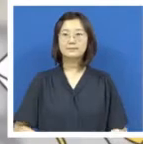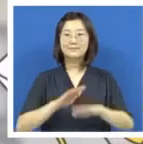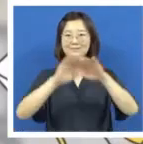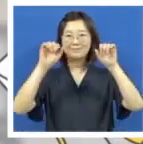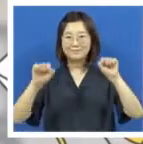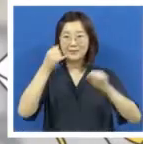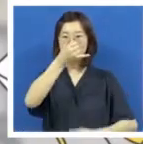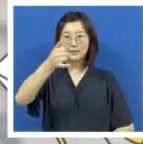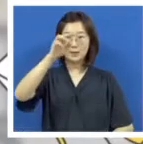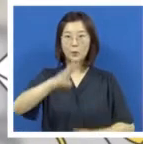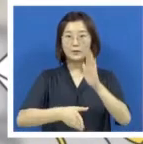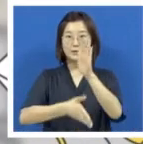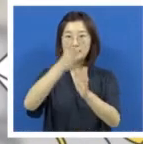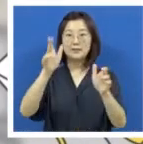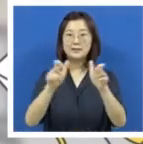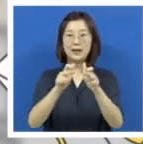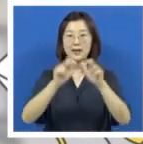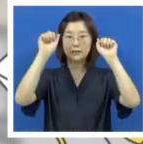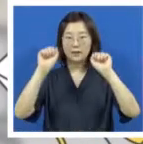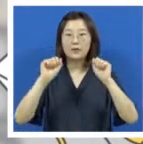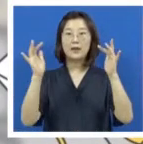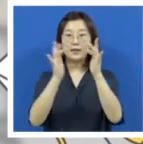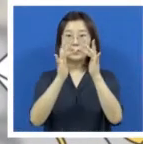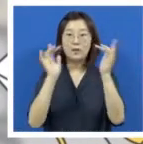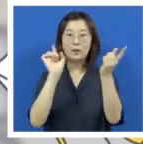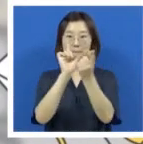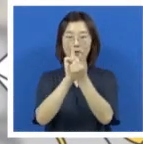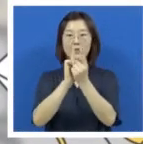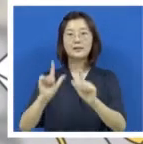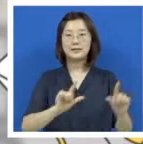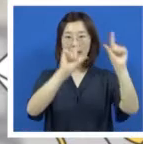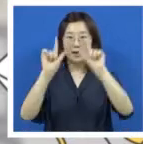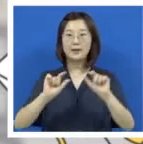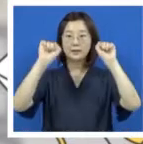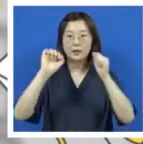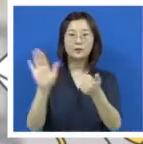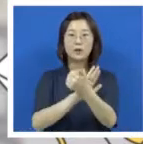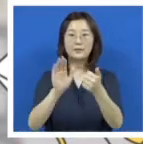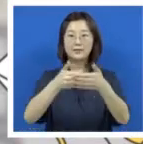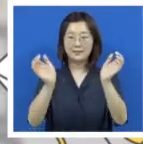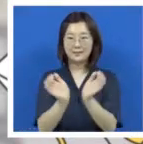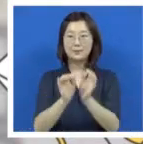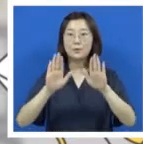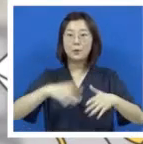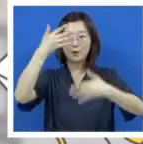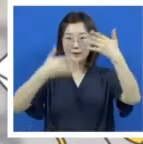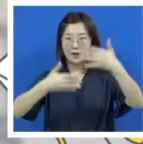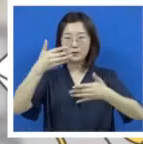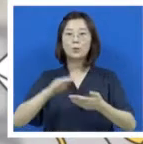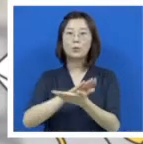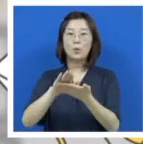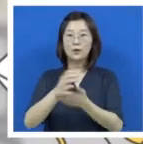으 안녕하세요 세종특별자치시 장애인체육회 온라인 어로 찾아가는 생활체육 서비스 팀입니다 이번